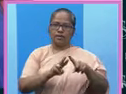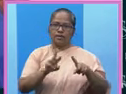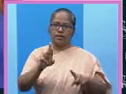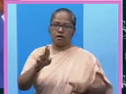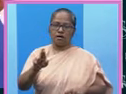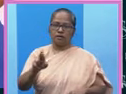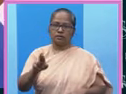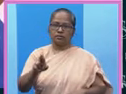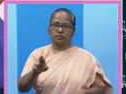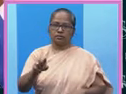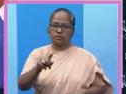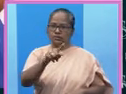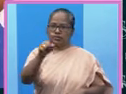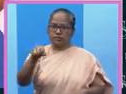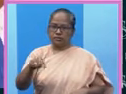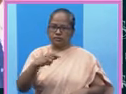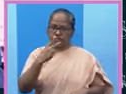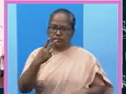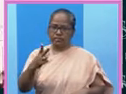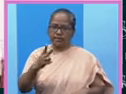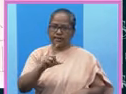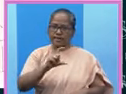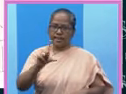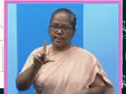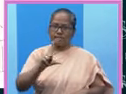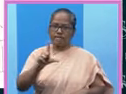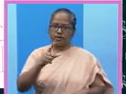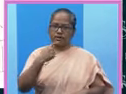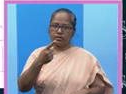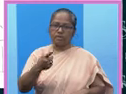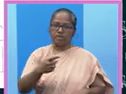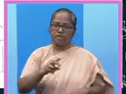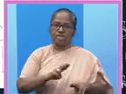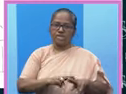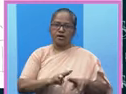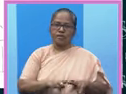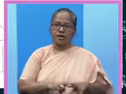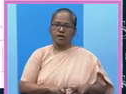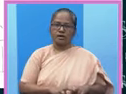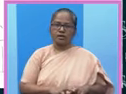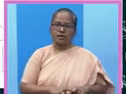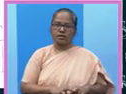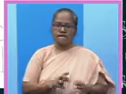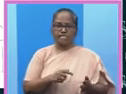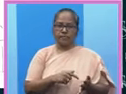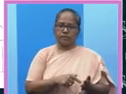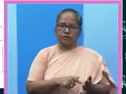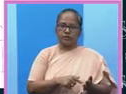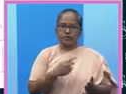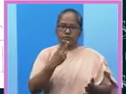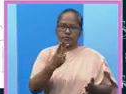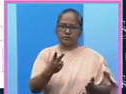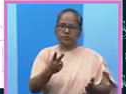2πr. இதுதான் வில்லின் நீளம், சரிங்களா மாணவர்களே? மையக்கோணம் தெரிஞ்சிச்சுன்னா வில்லி